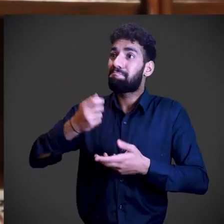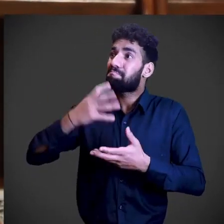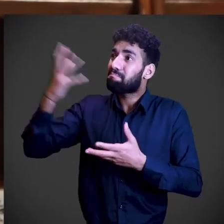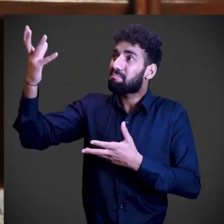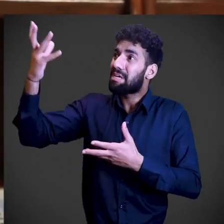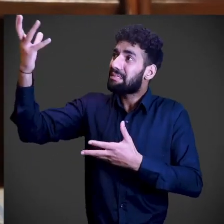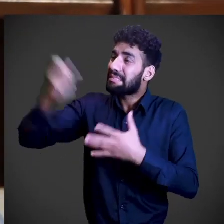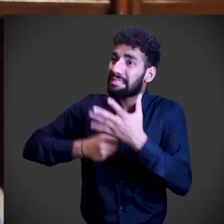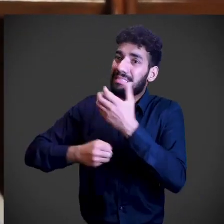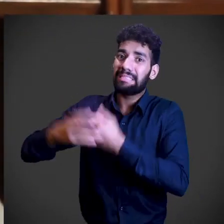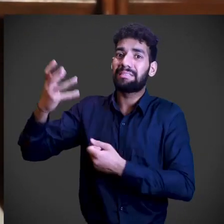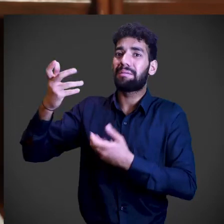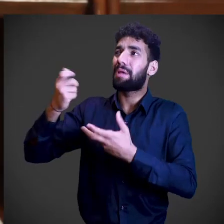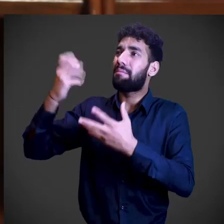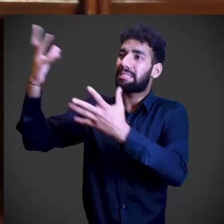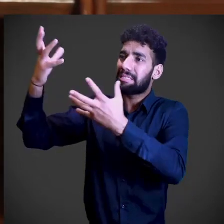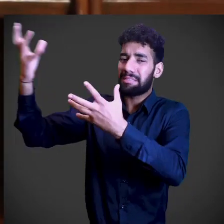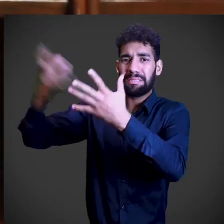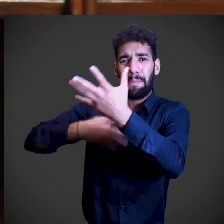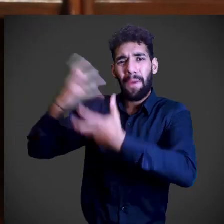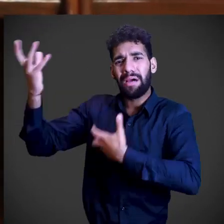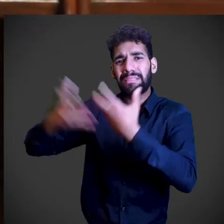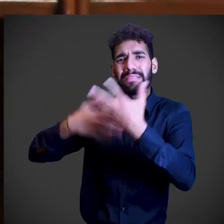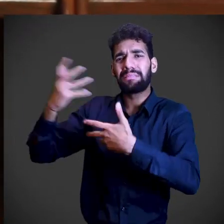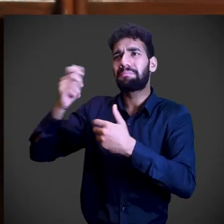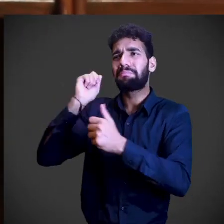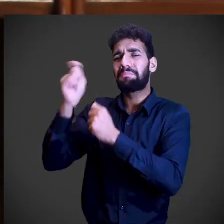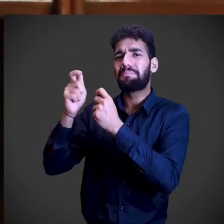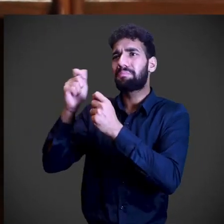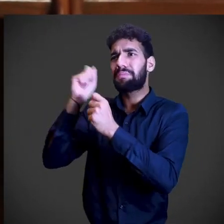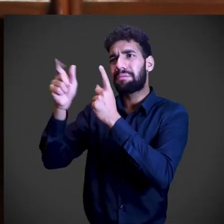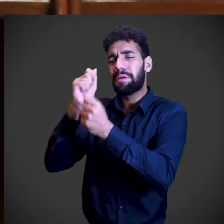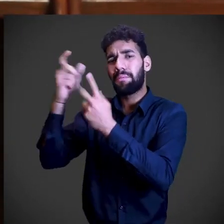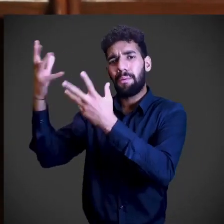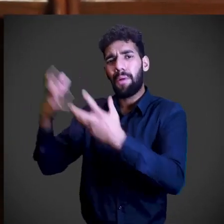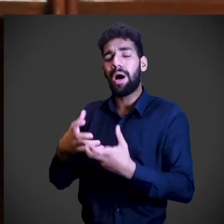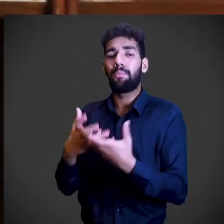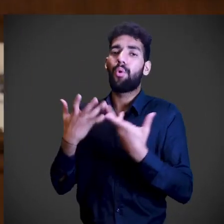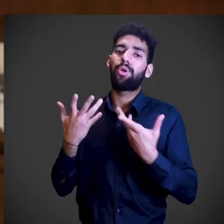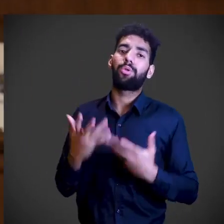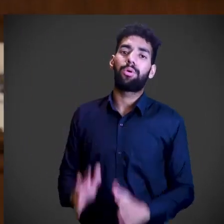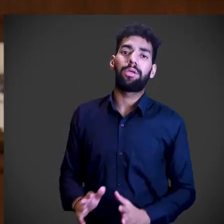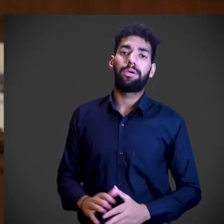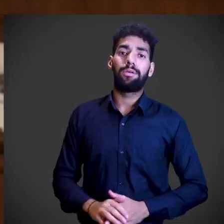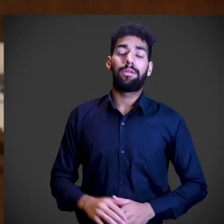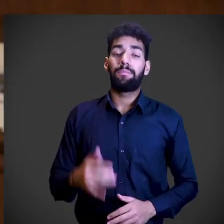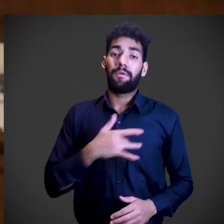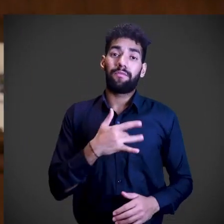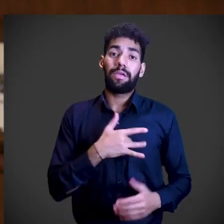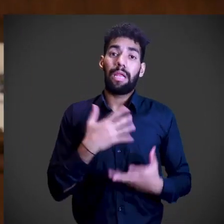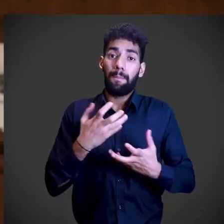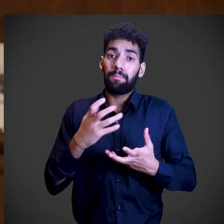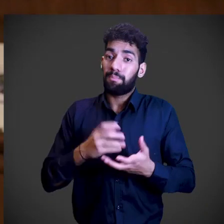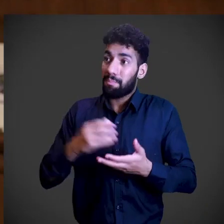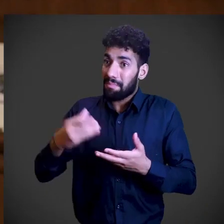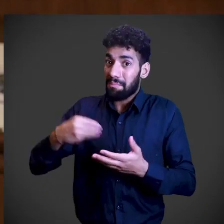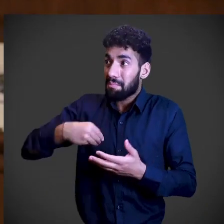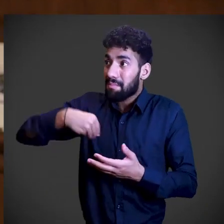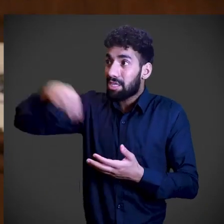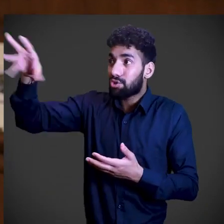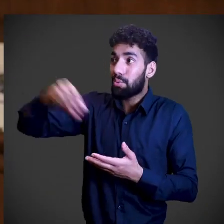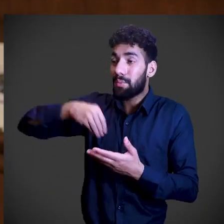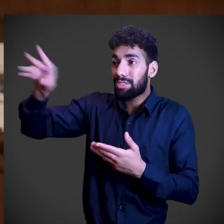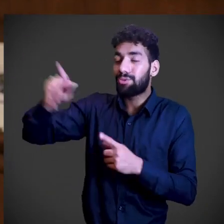कंट्री में इस तरह नहीं है, ज़्यादा से ज़्यादा 5 या 10% है। और ये एक चीज़ है कि जिसकी वजह से हमने हाईली प्रोटेक्ट